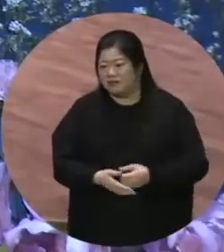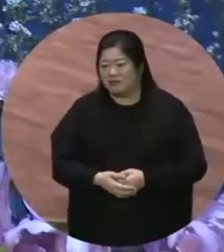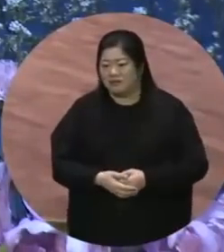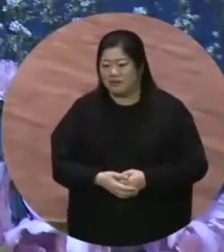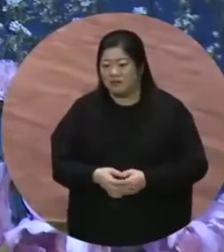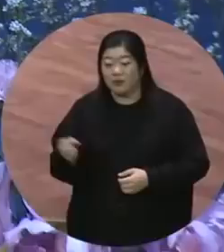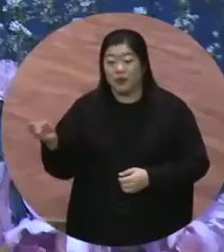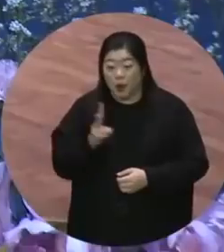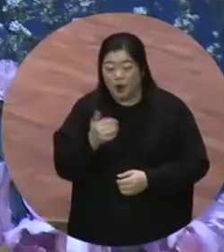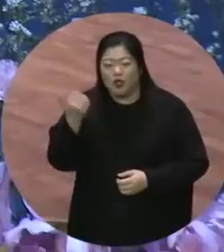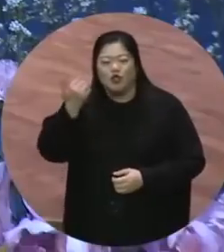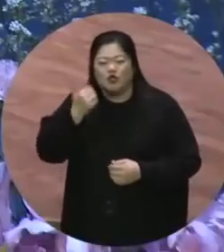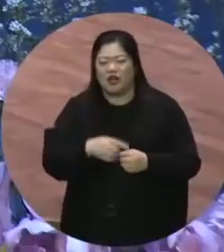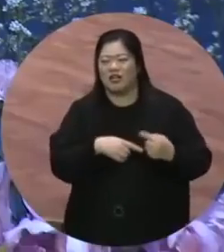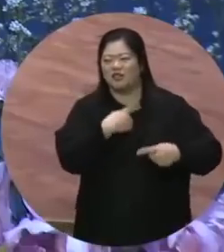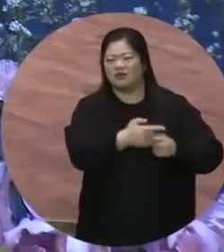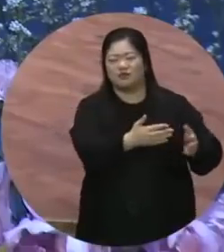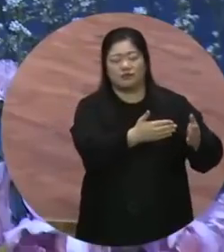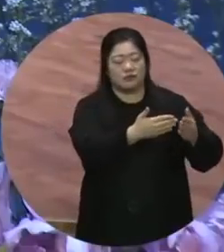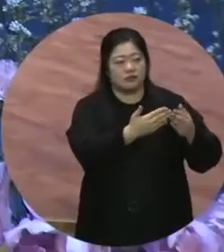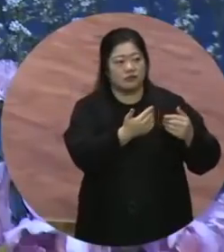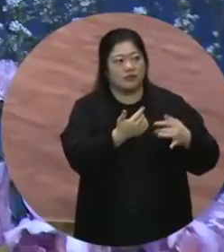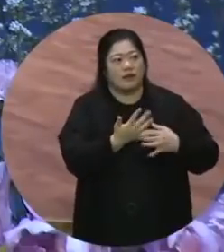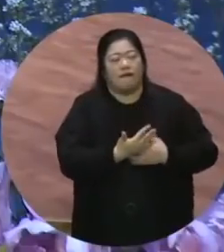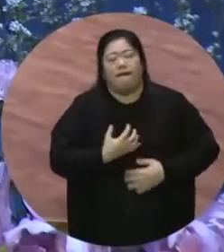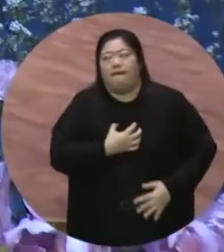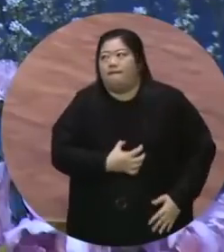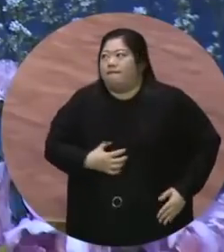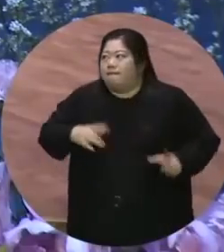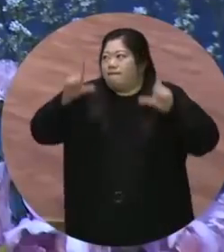불면증에 걸려가지고, 우울증에 걸려가지고,